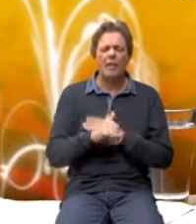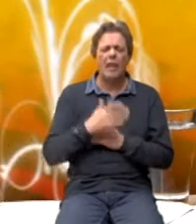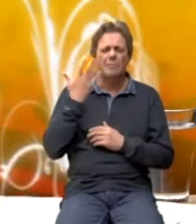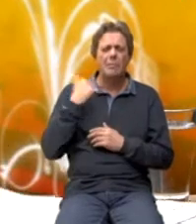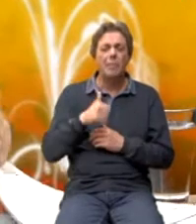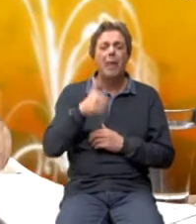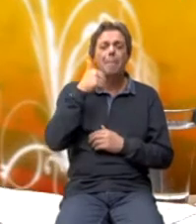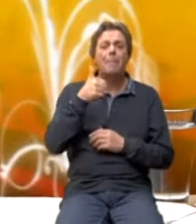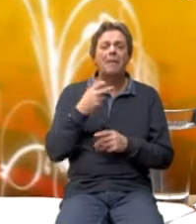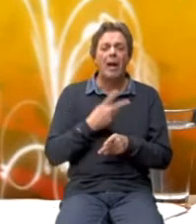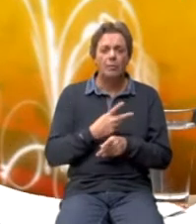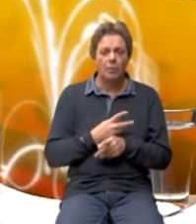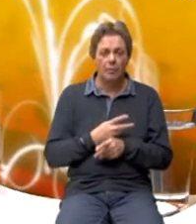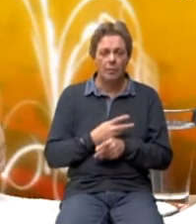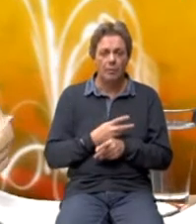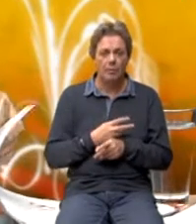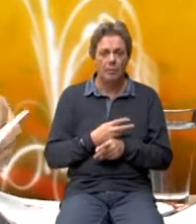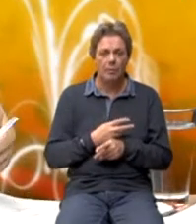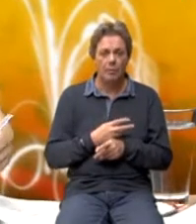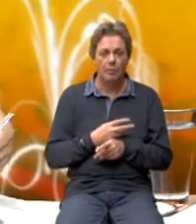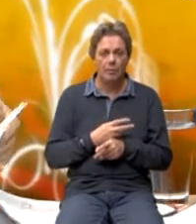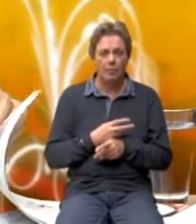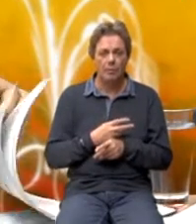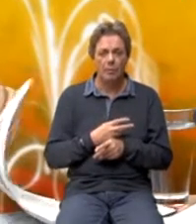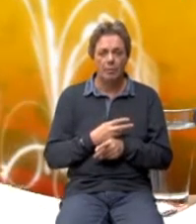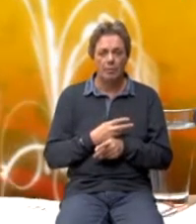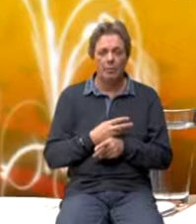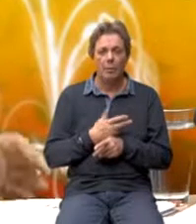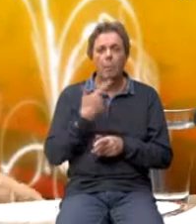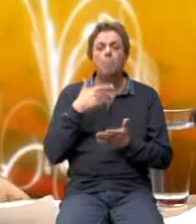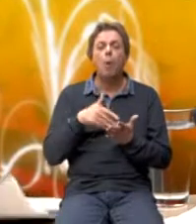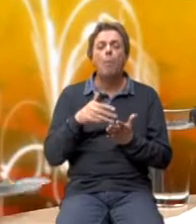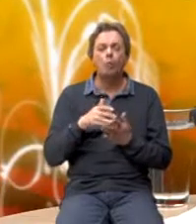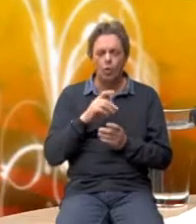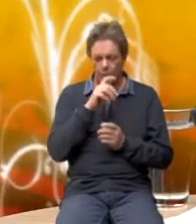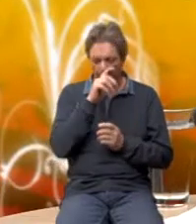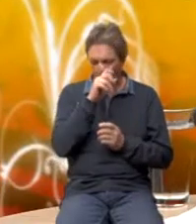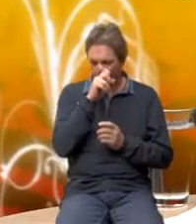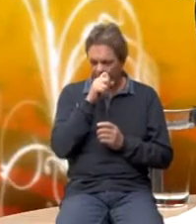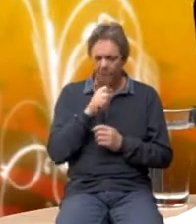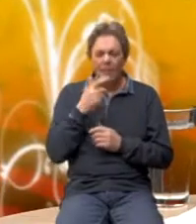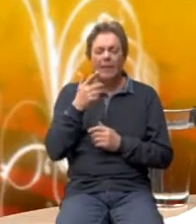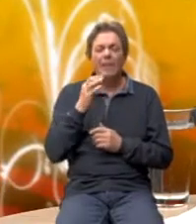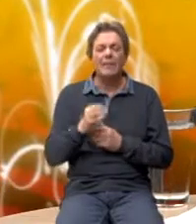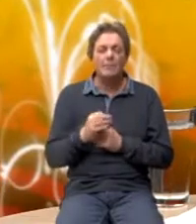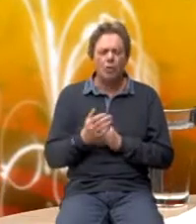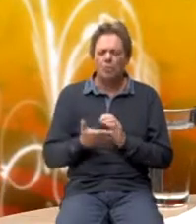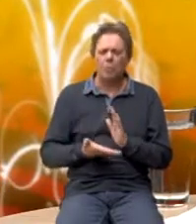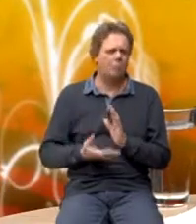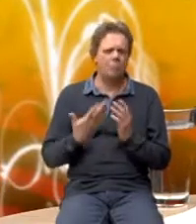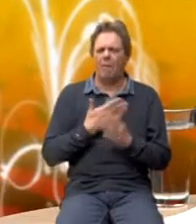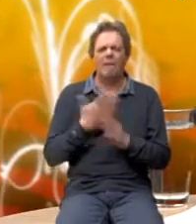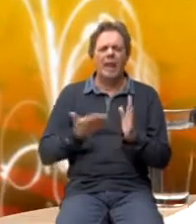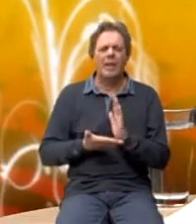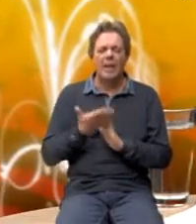smo prva zemlja. To je jedan, dakle, prva zemlja po potrošnji 20% je iznosila veliki rast. Mi